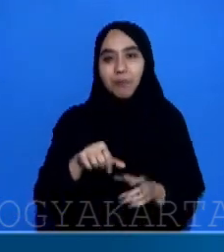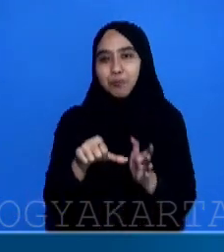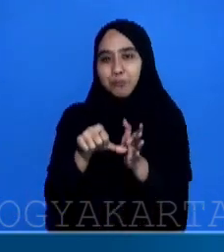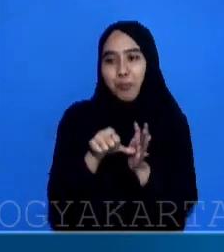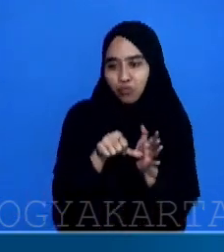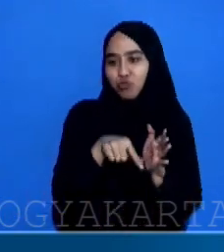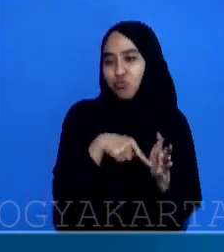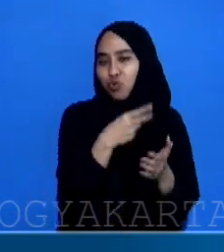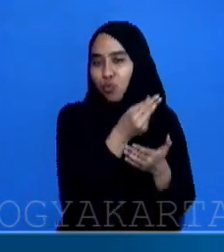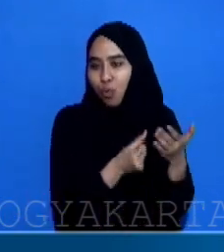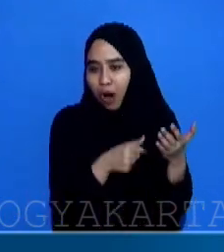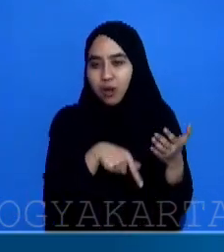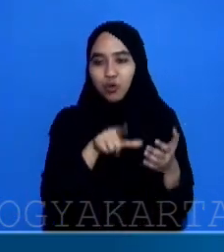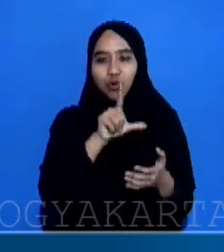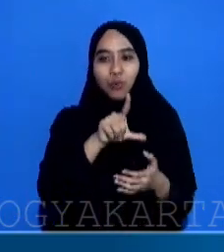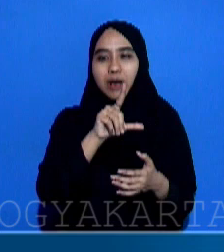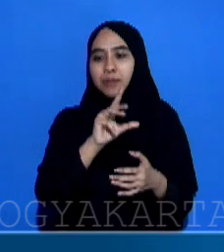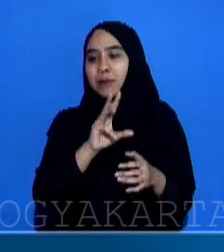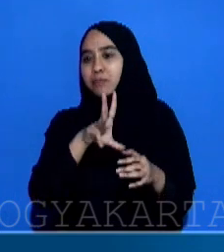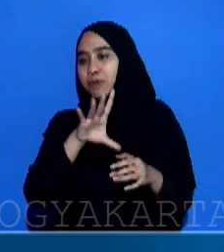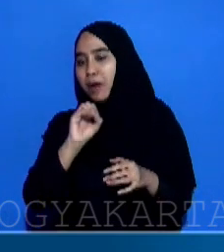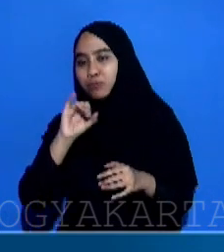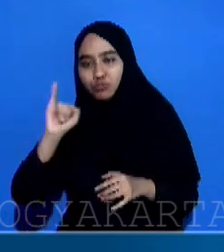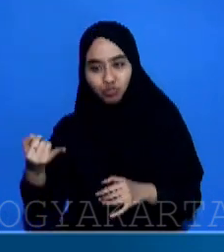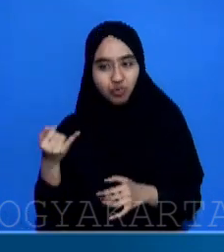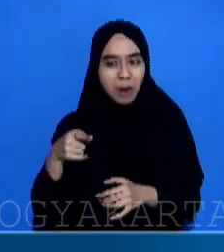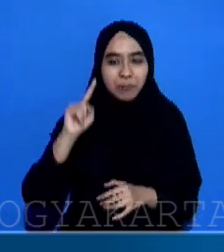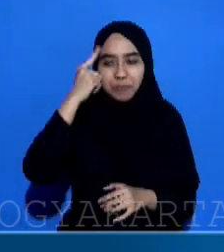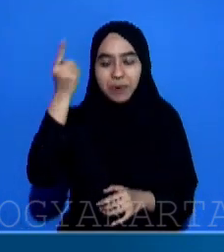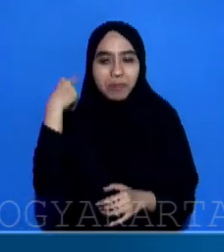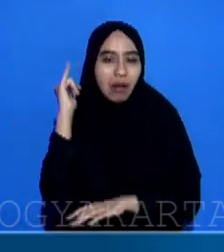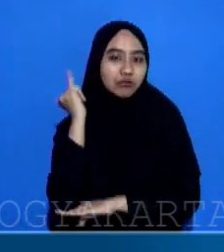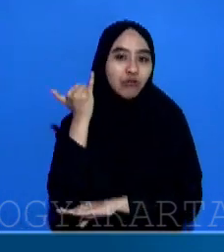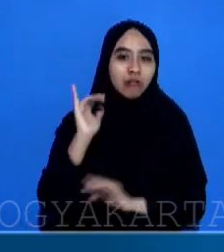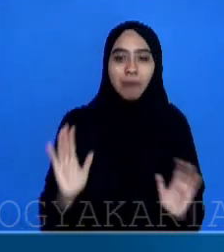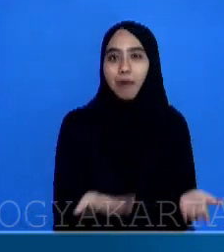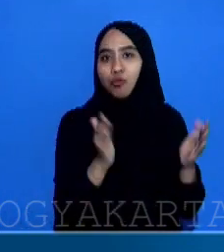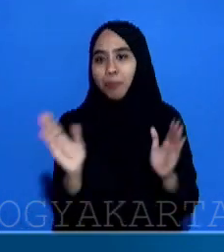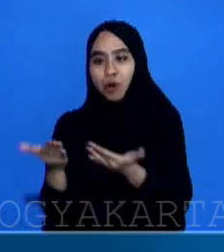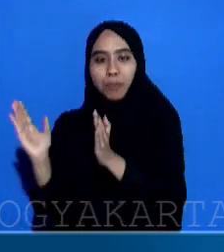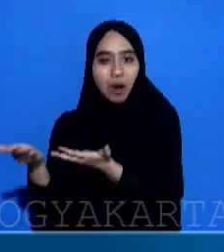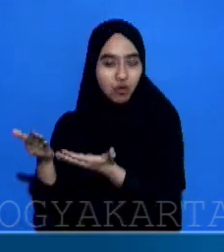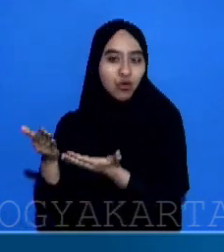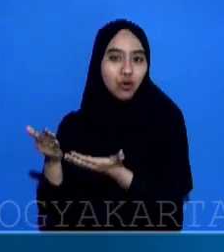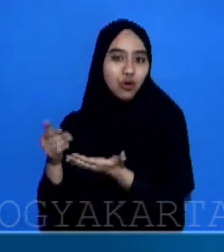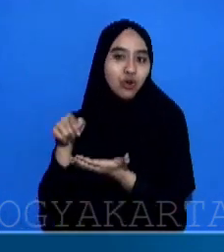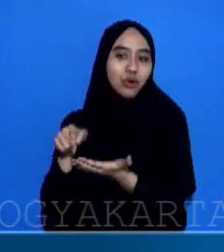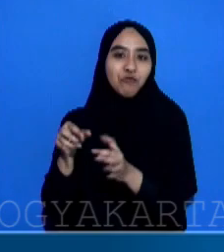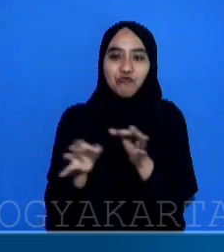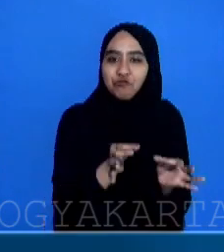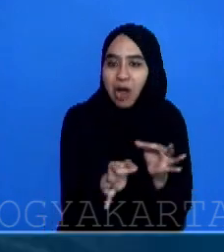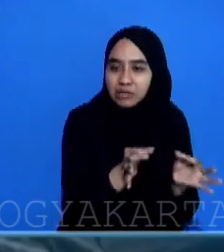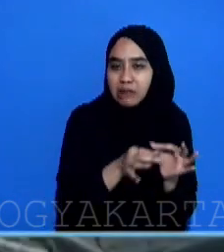dana sebesar r750 juta dari pemerintah daerah untuk membangun berbagai sarana pendukung sektor perikanan dan wisata bahari